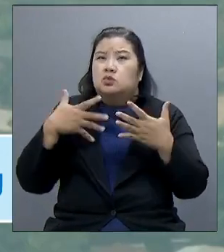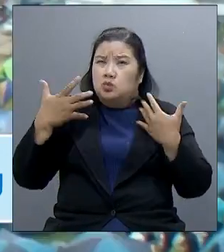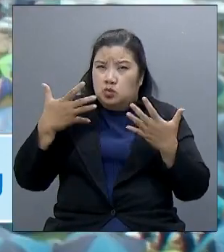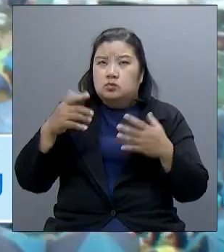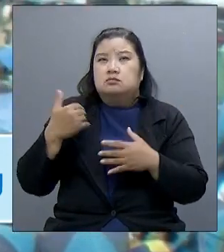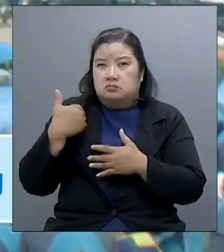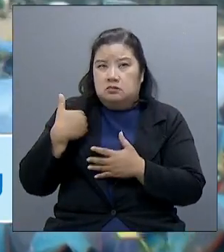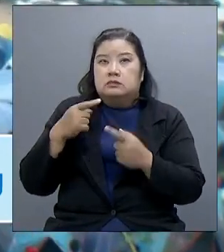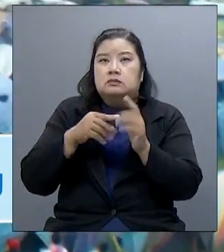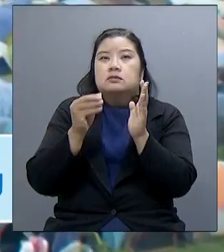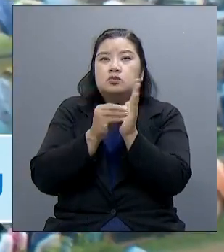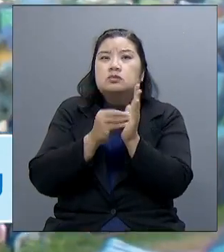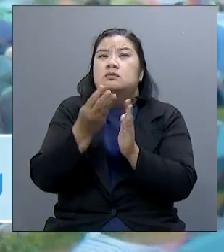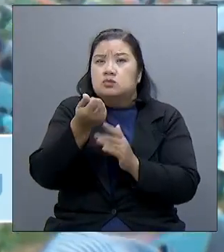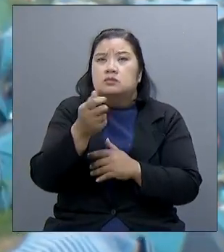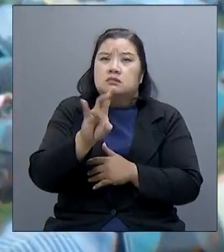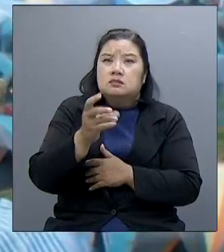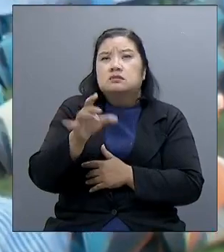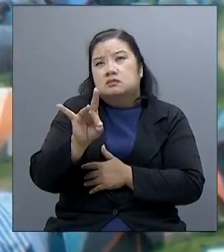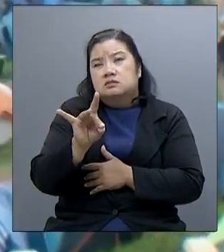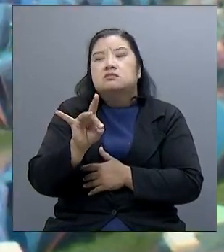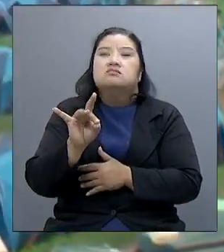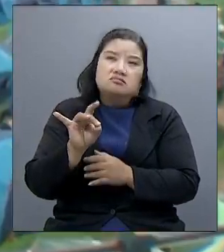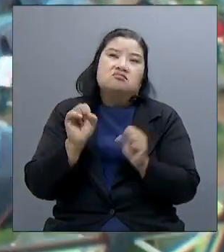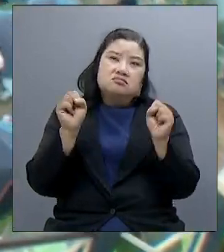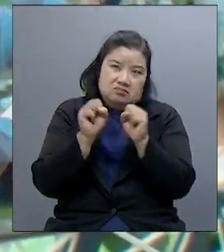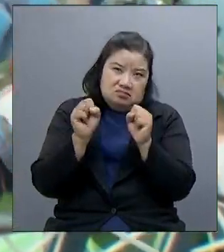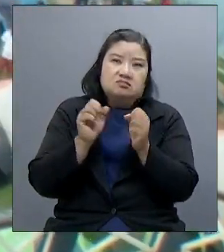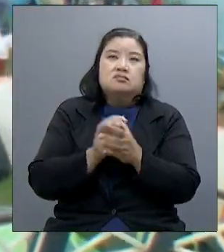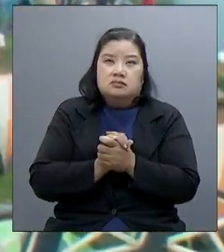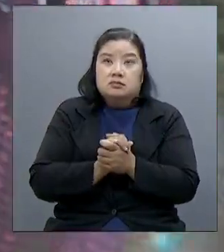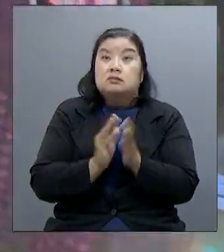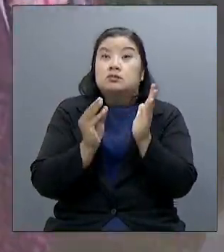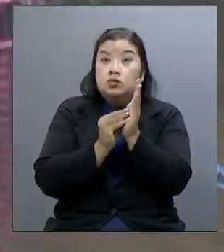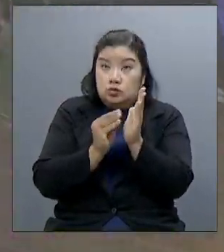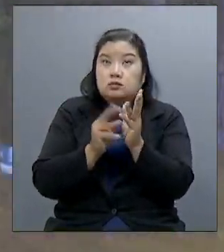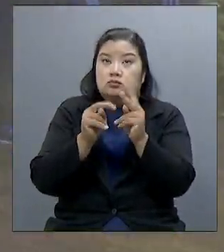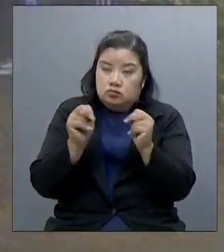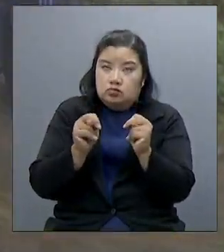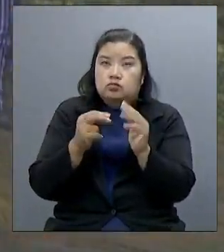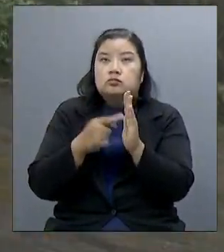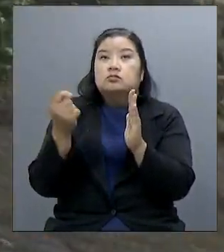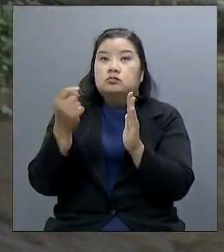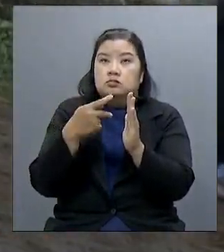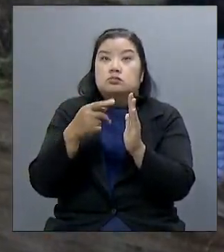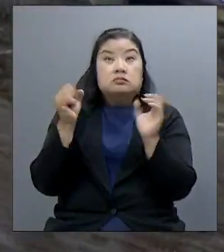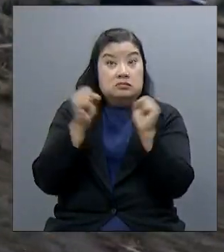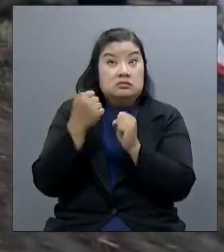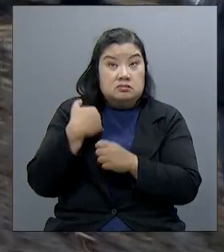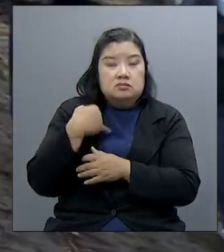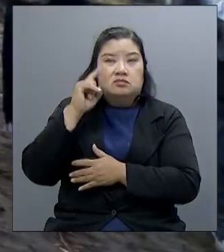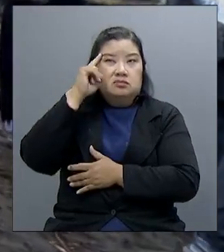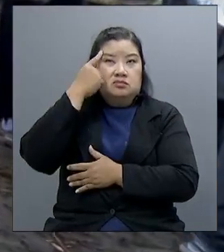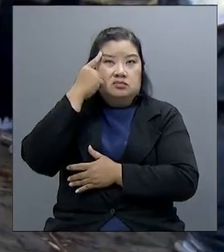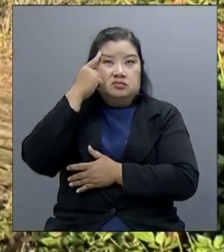ษนะครจะอยู่ที่ 17 ถึ 18 องศาเซโลเซี เดยมาลดูกันพักกลางกุเทษะนะคร ปริมนทน จะได้ไหมอ๋อ แต่ที่แ่